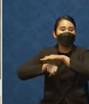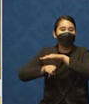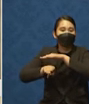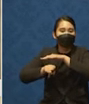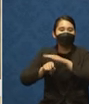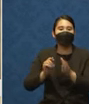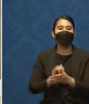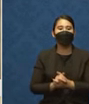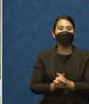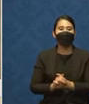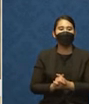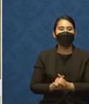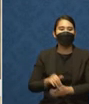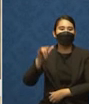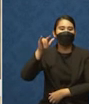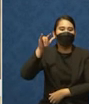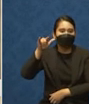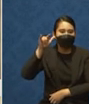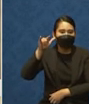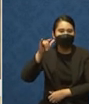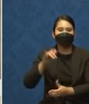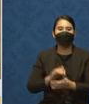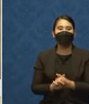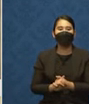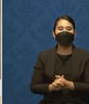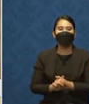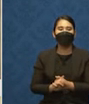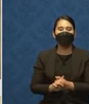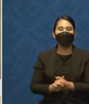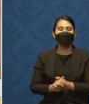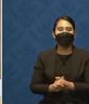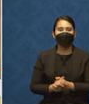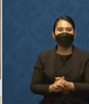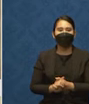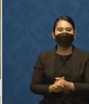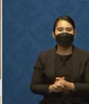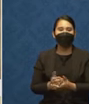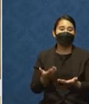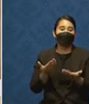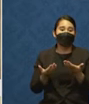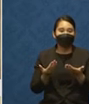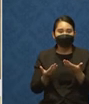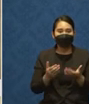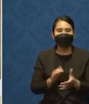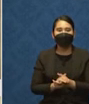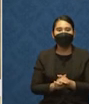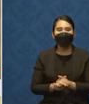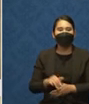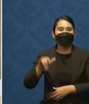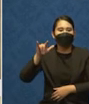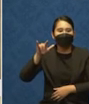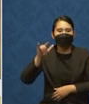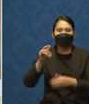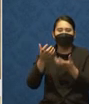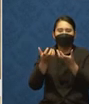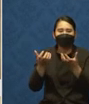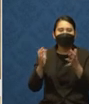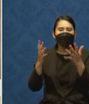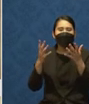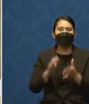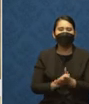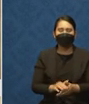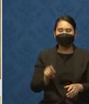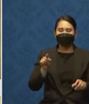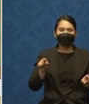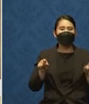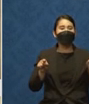เลือกไอ้โดรนที่ด้อยคุณภาพหรือคุณจะเลือกซื้อไอ้เครื่องบินที่ไม่มีอาวุธมาอีกตรงนี้